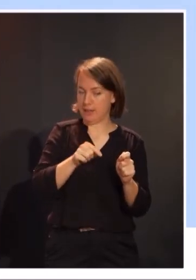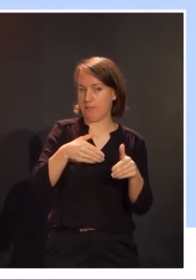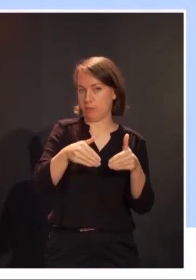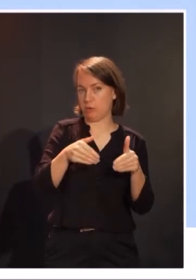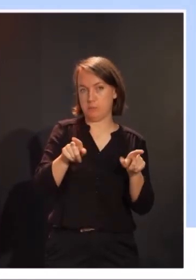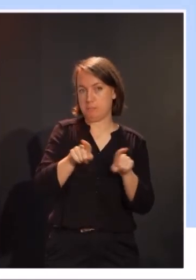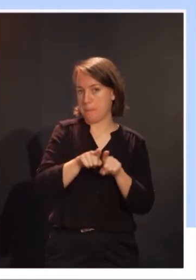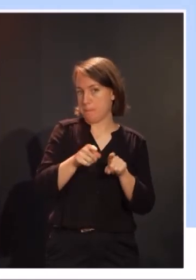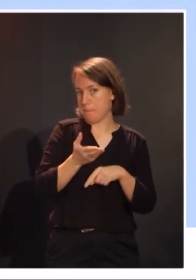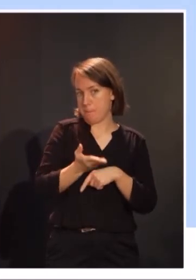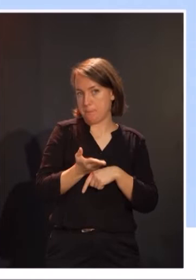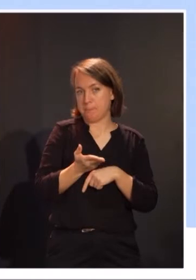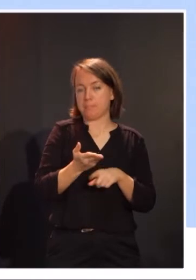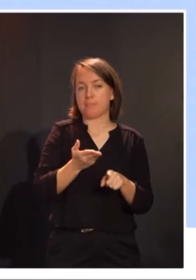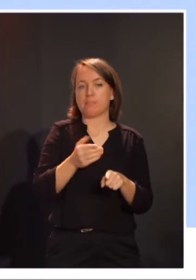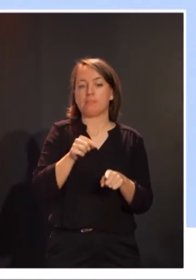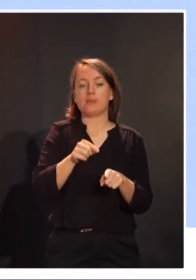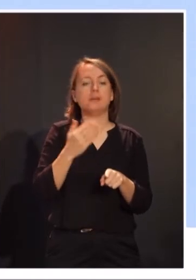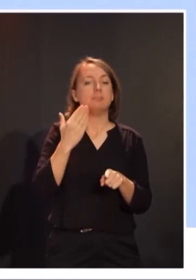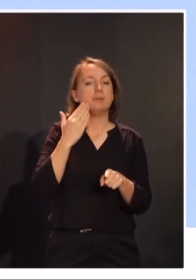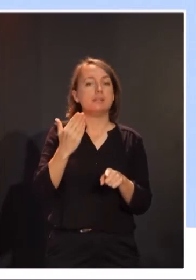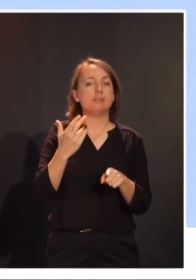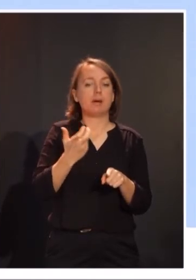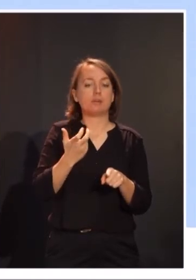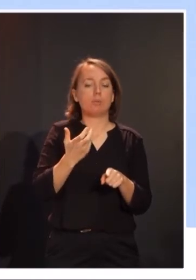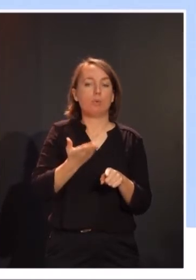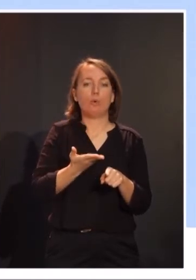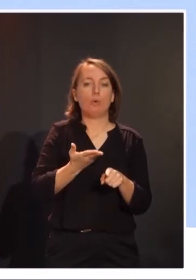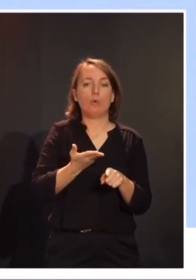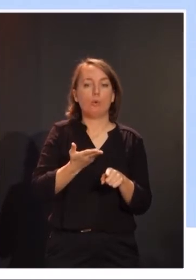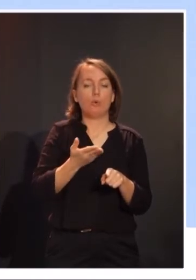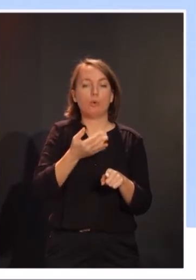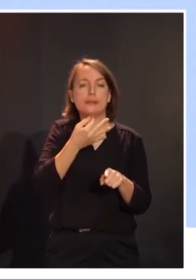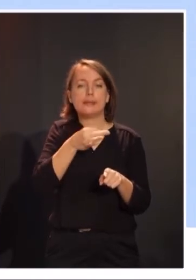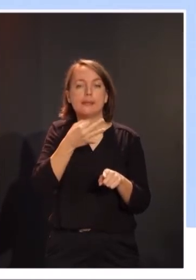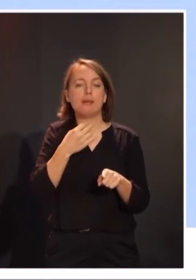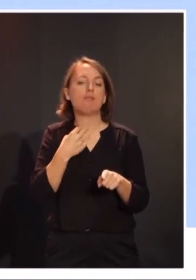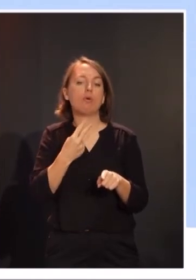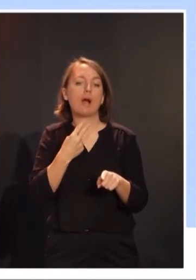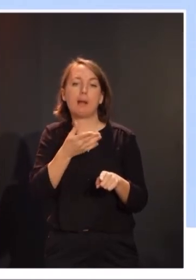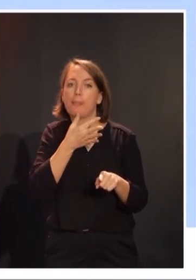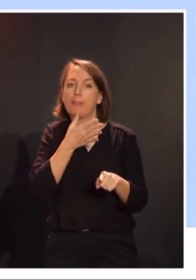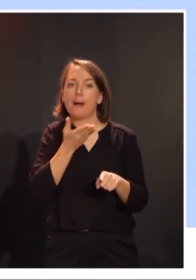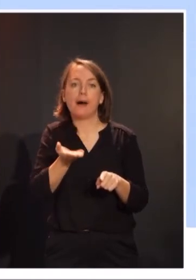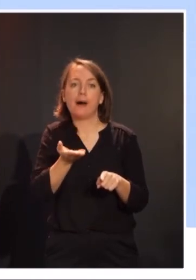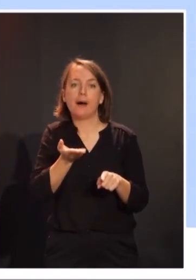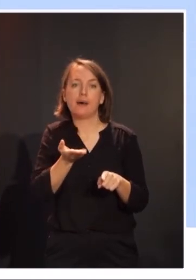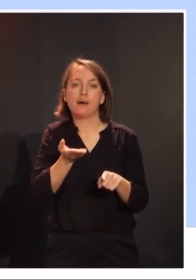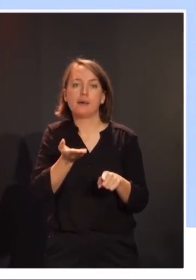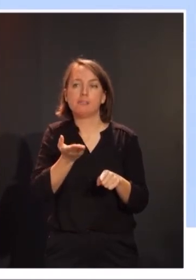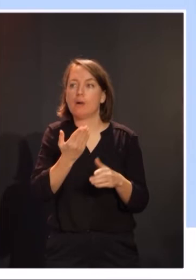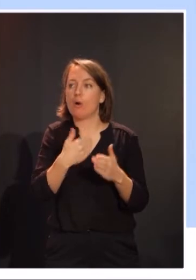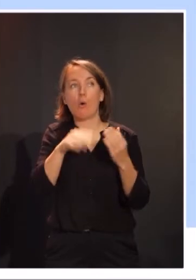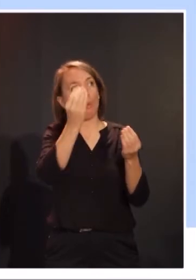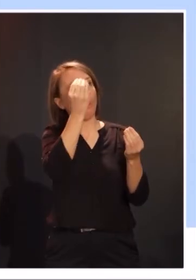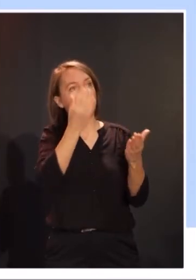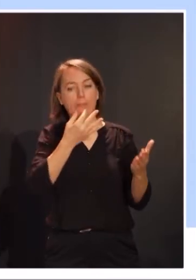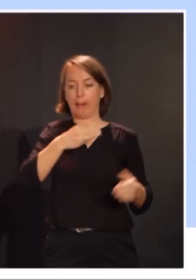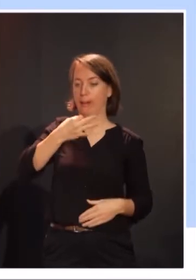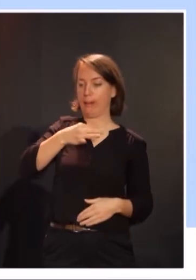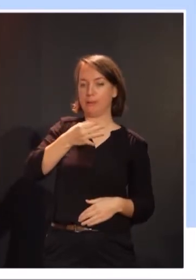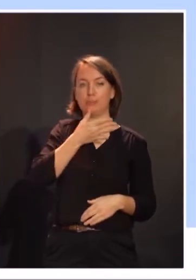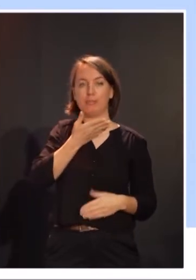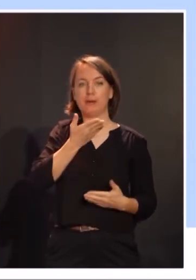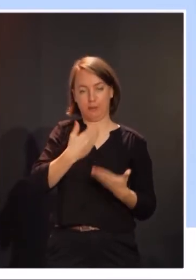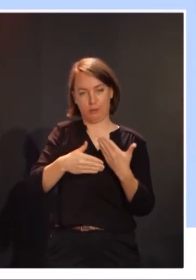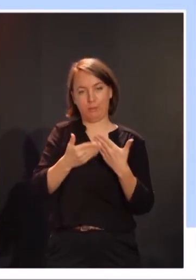Donc lorsque la dictée vocale n'est pas forcément possible à utiliser en cours par exemple, le